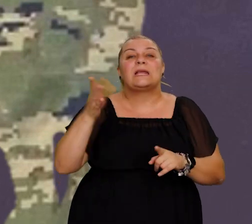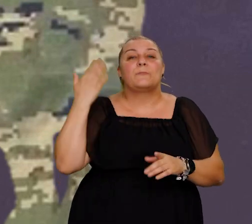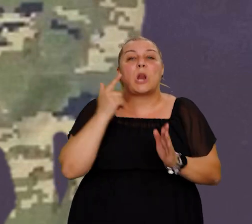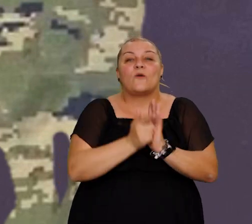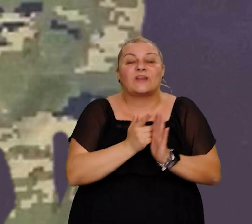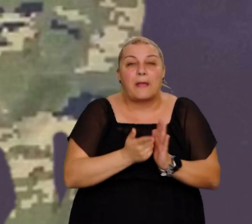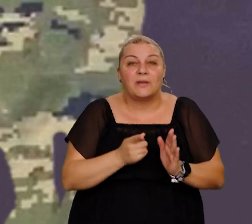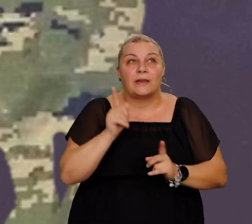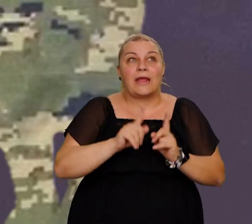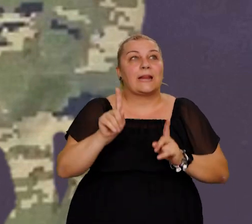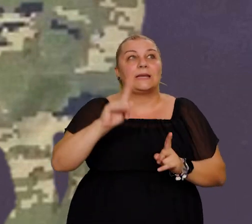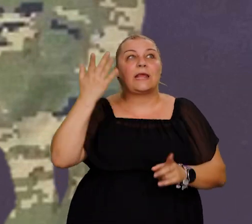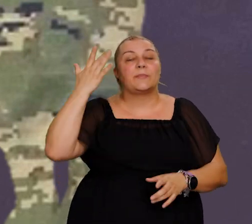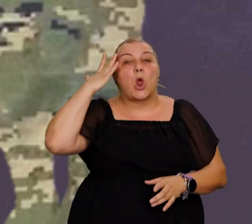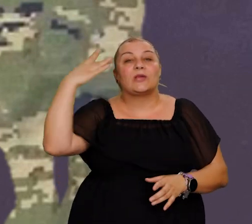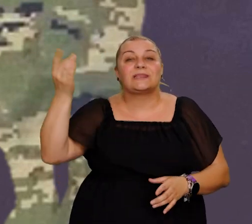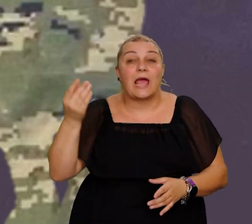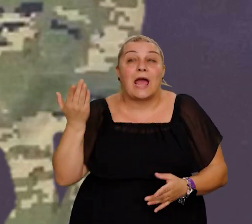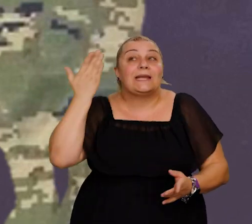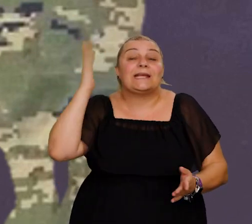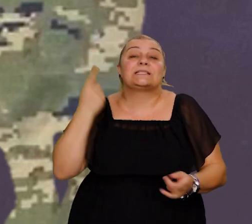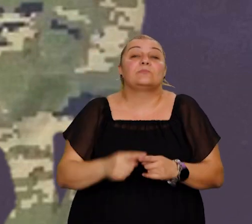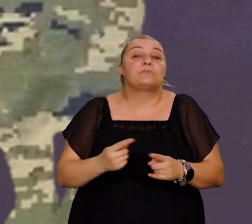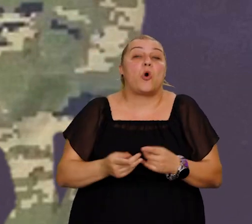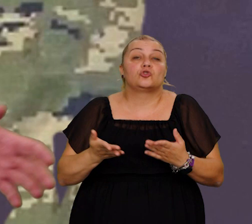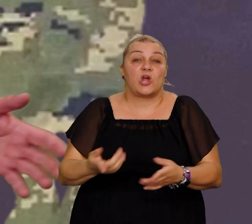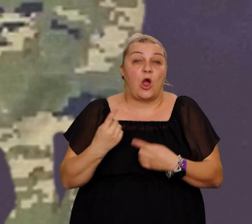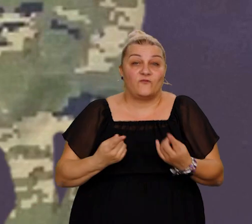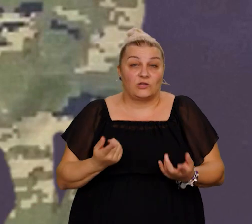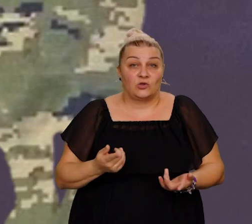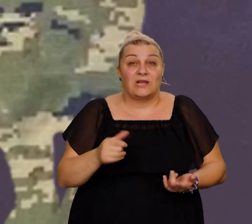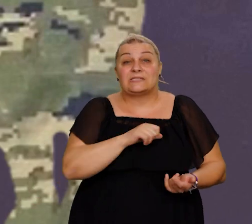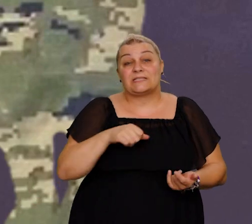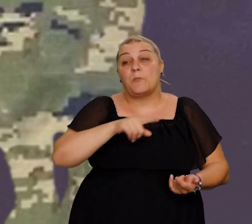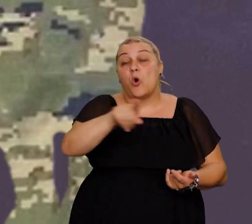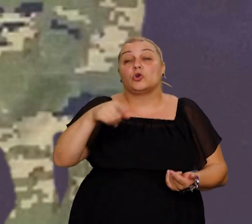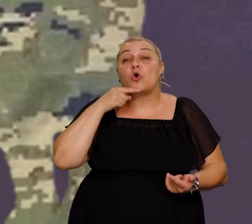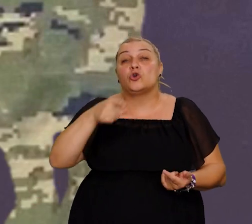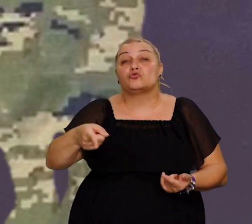bilo ideje, možda je, ne znam koji je razlog bio, to samo zna onaj koji je tu bio.